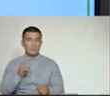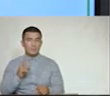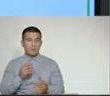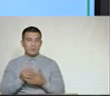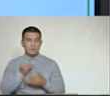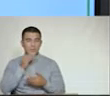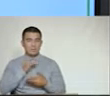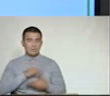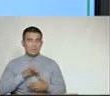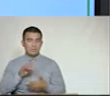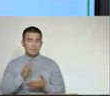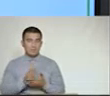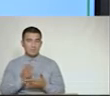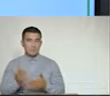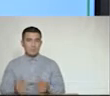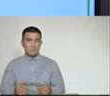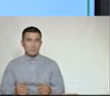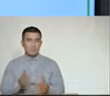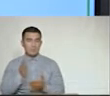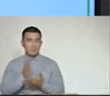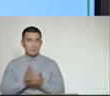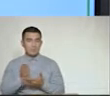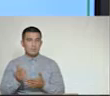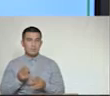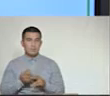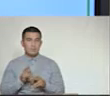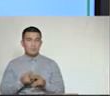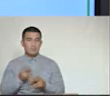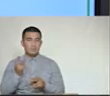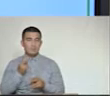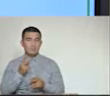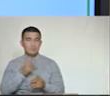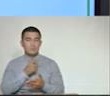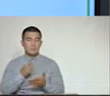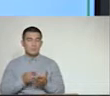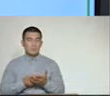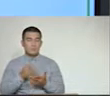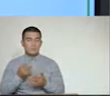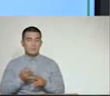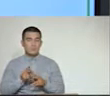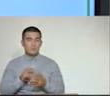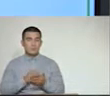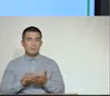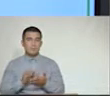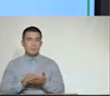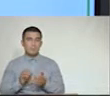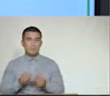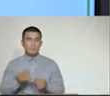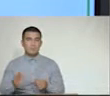hazm vakuolasi borligini siz ikkinchi savolga yozib